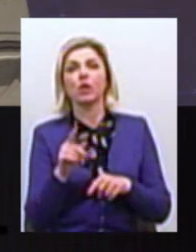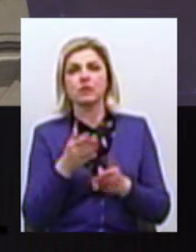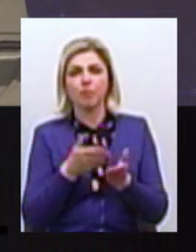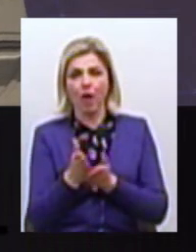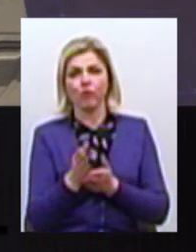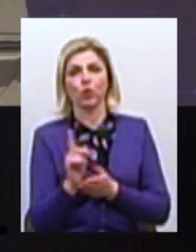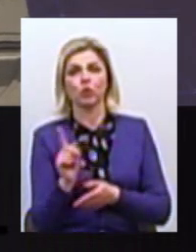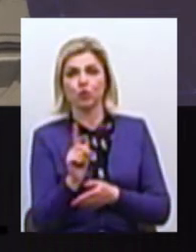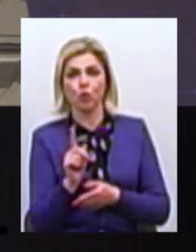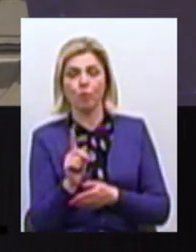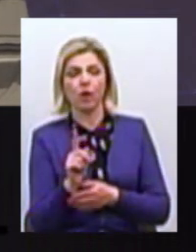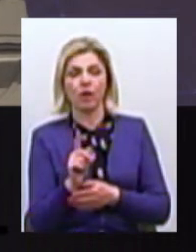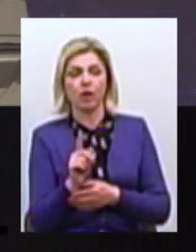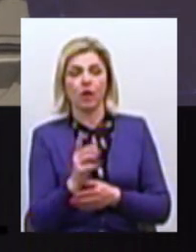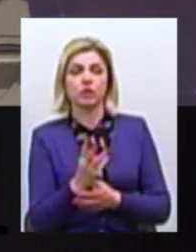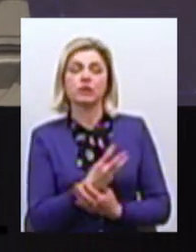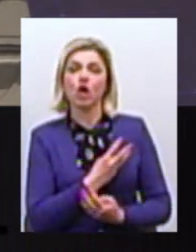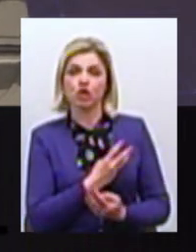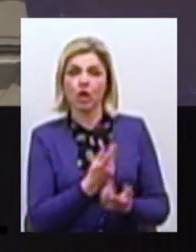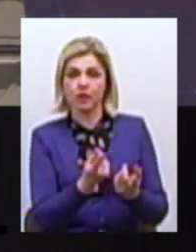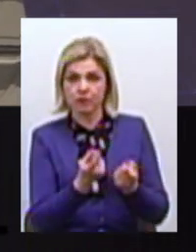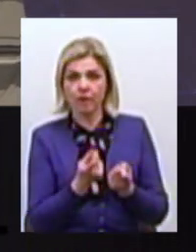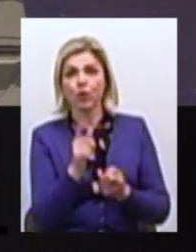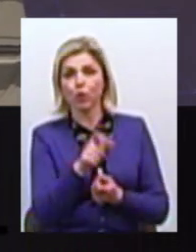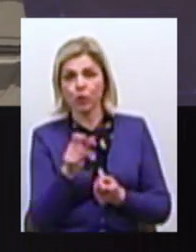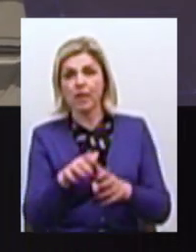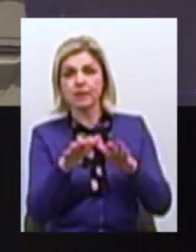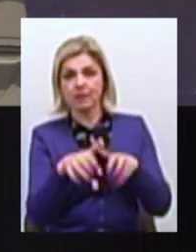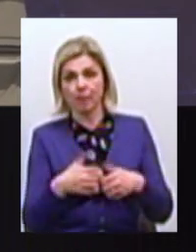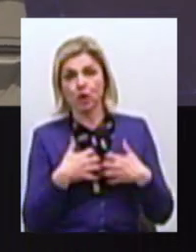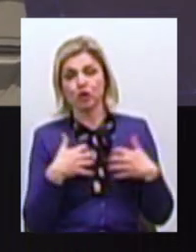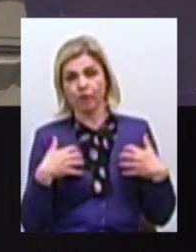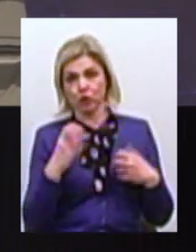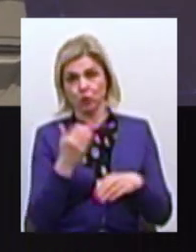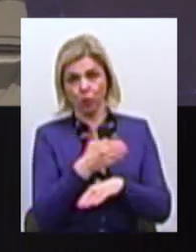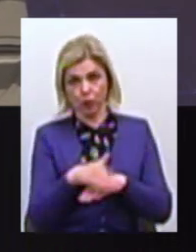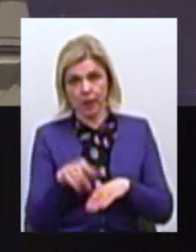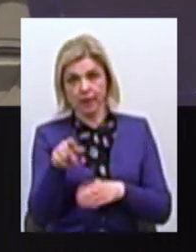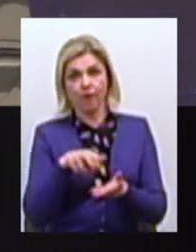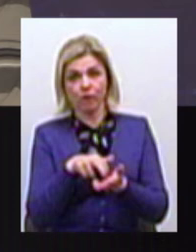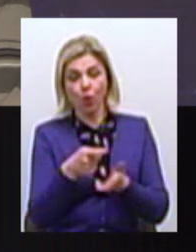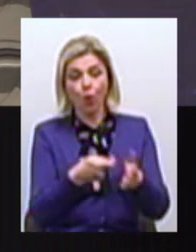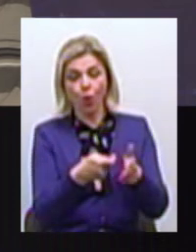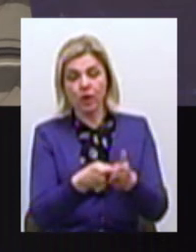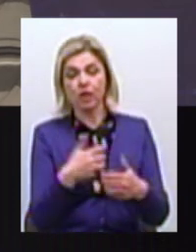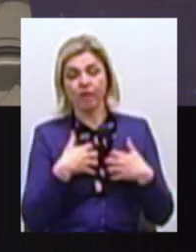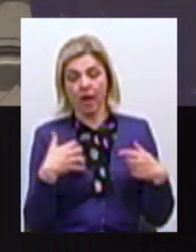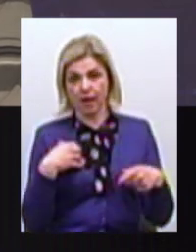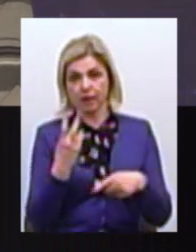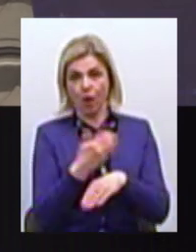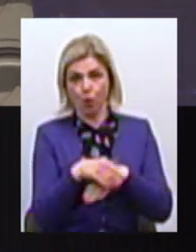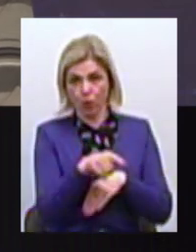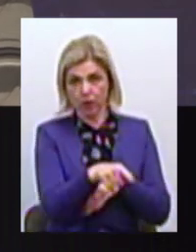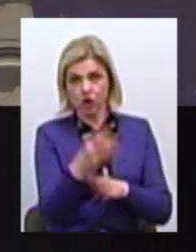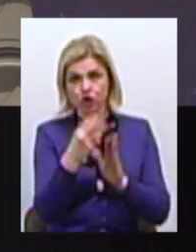щоб заохочувати людей забирати тварин з вулиці, тобто ти виходиш годувати тварину на вулиці, тобі за це